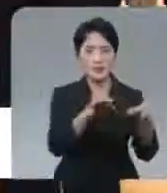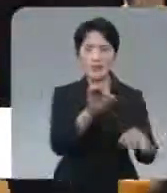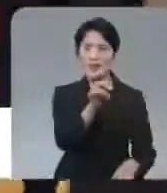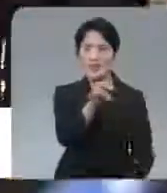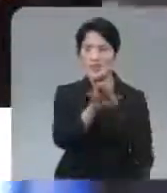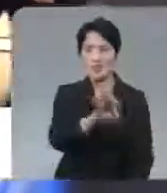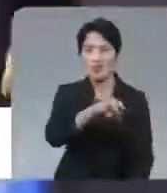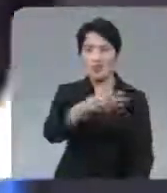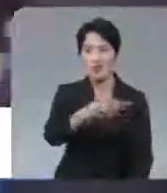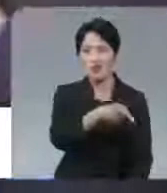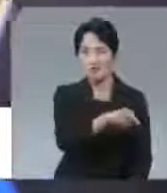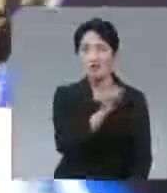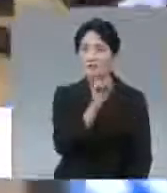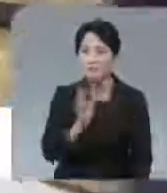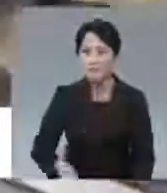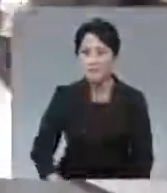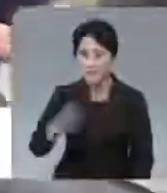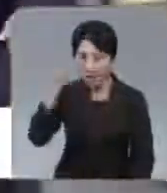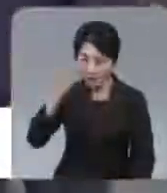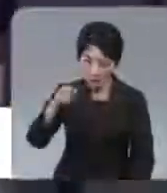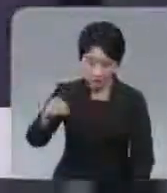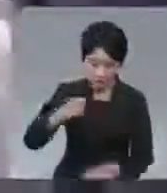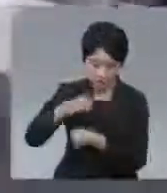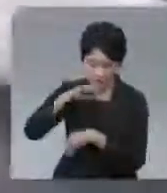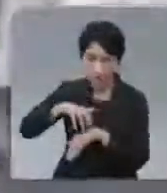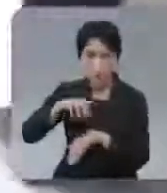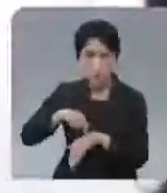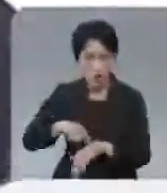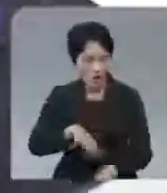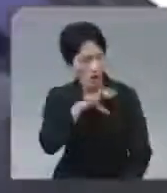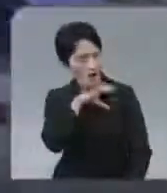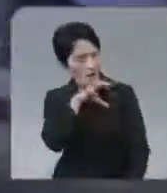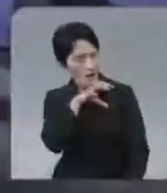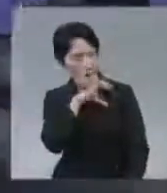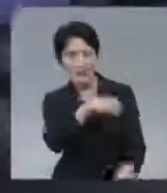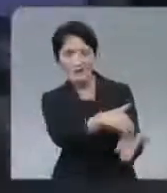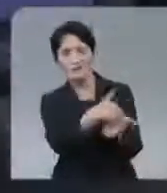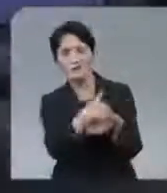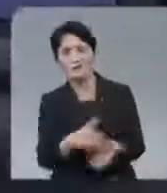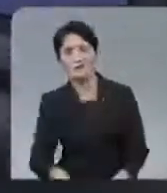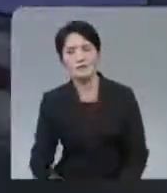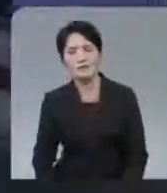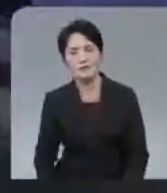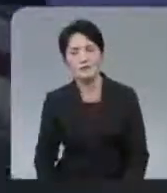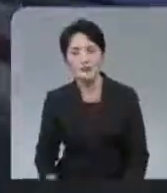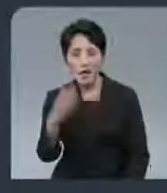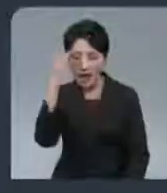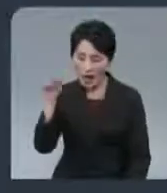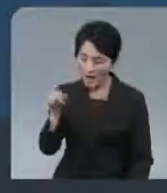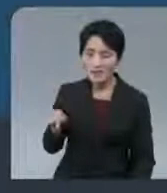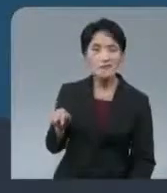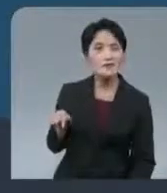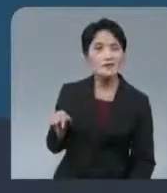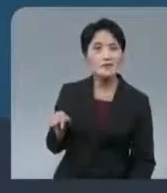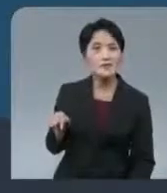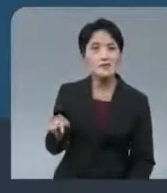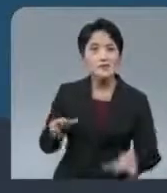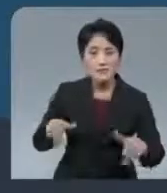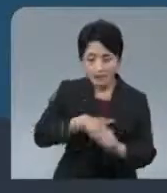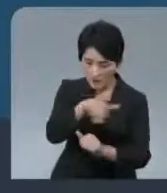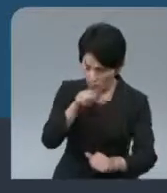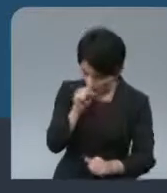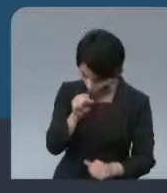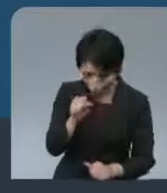北韓の金英哲統一戦線部長が11日談話を発表し韓米合同軍事演習